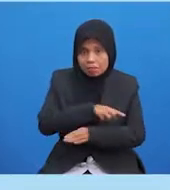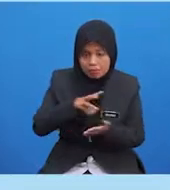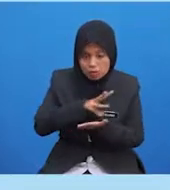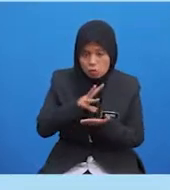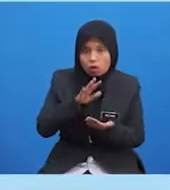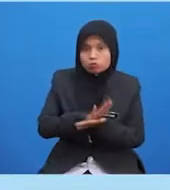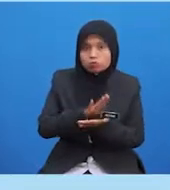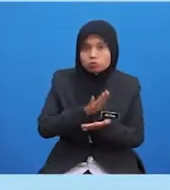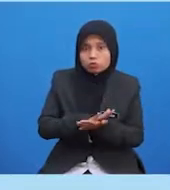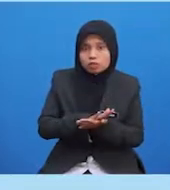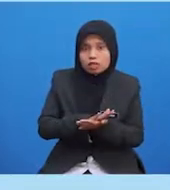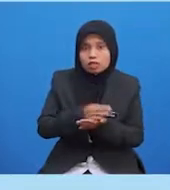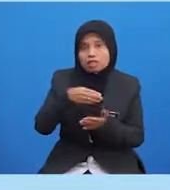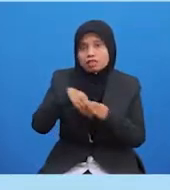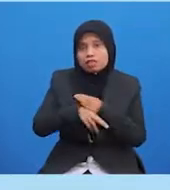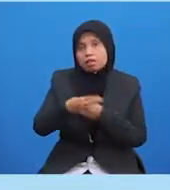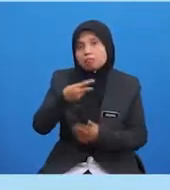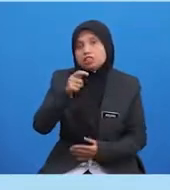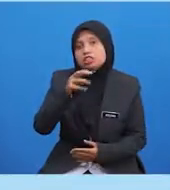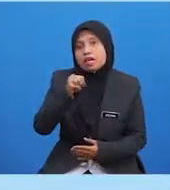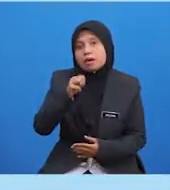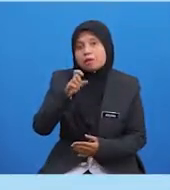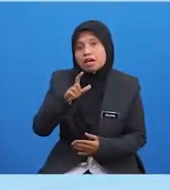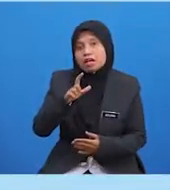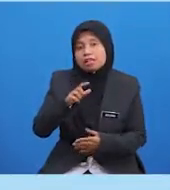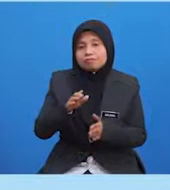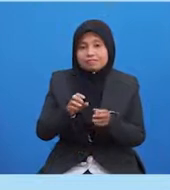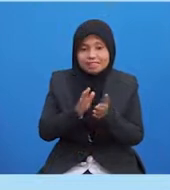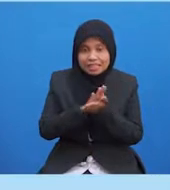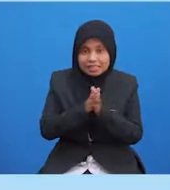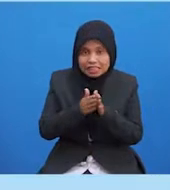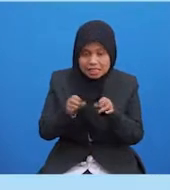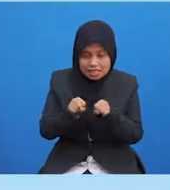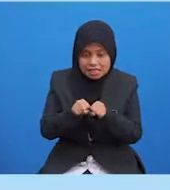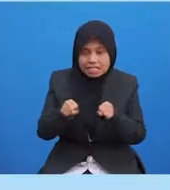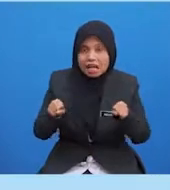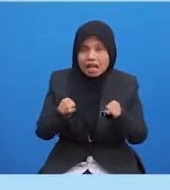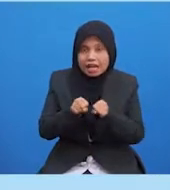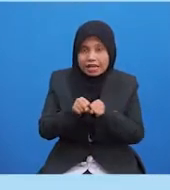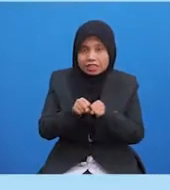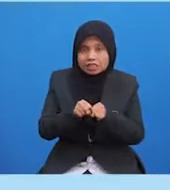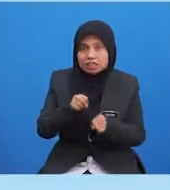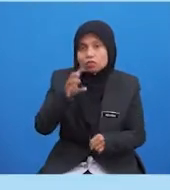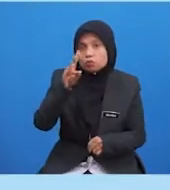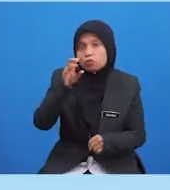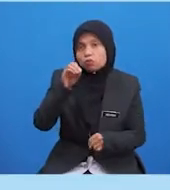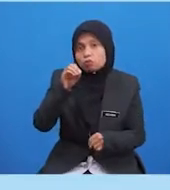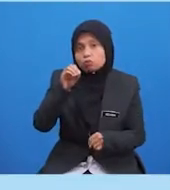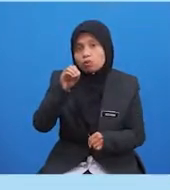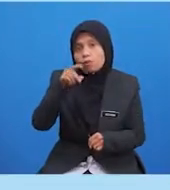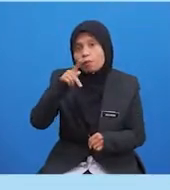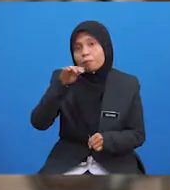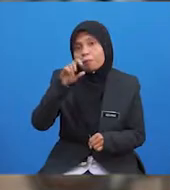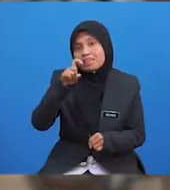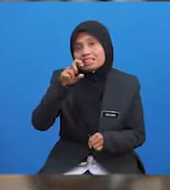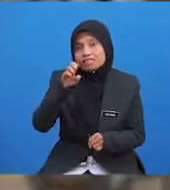dalam dokumen HTML bertukar menjadi saiz 70 seperti yang telah